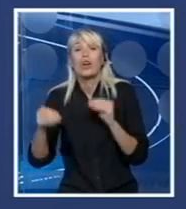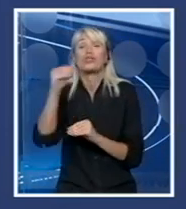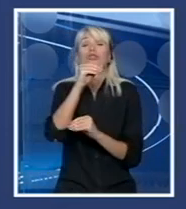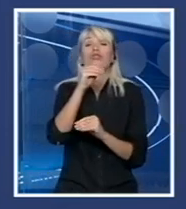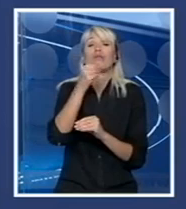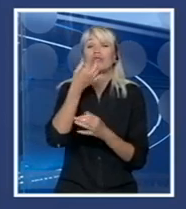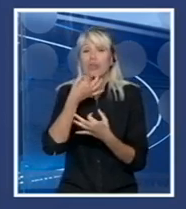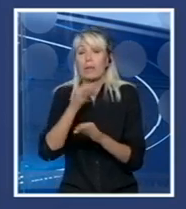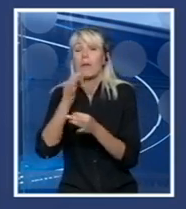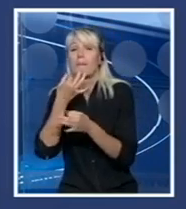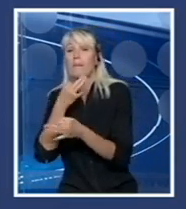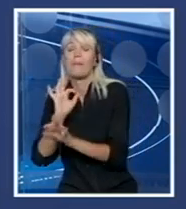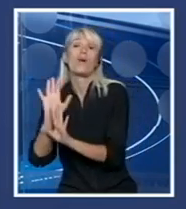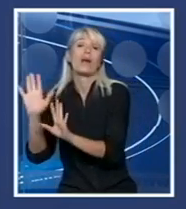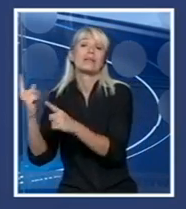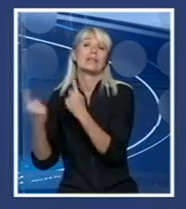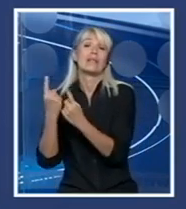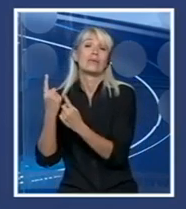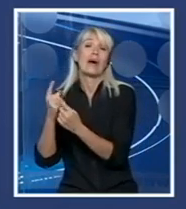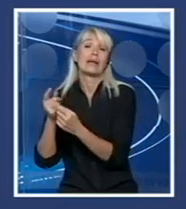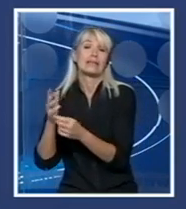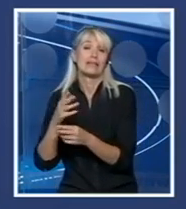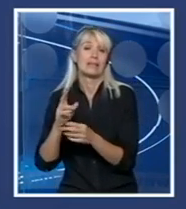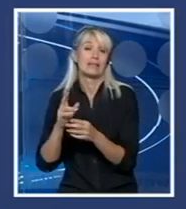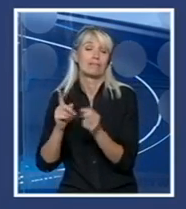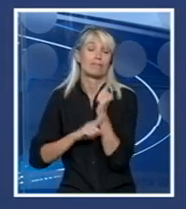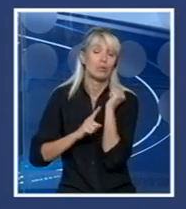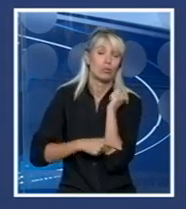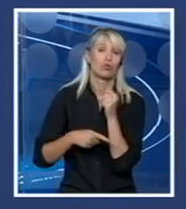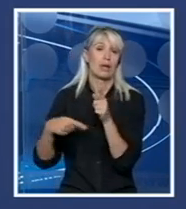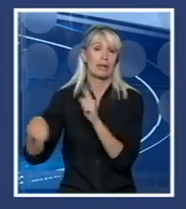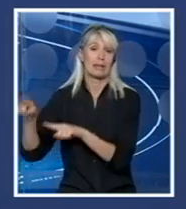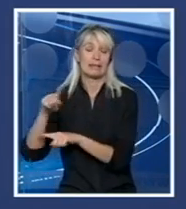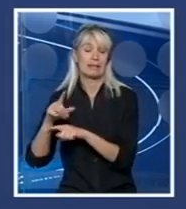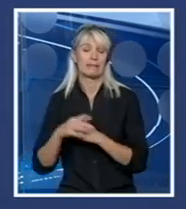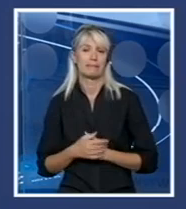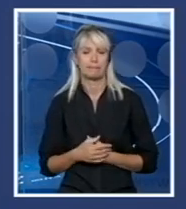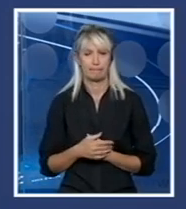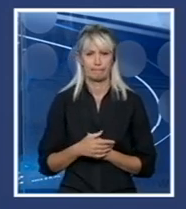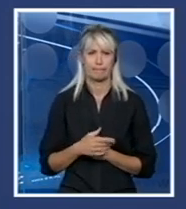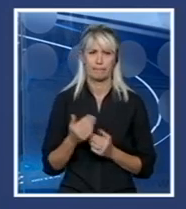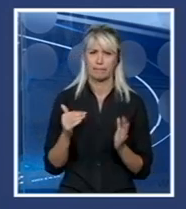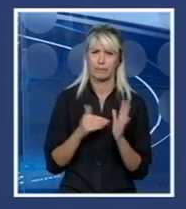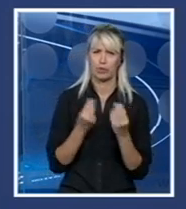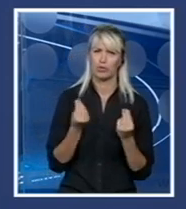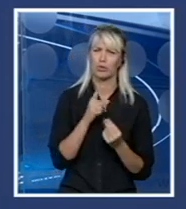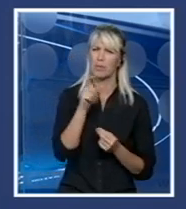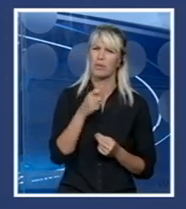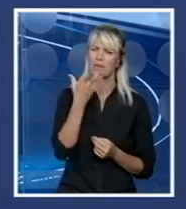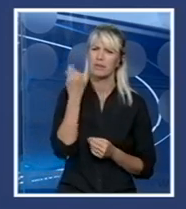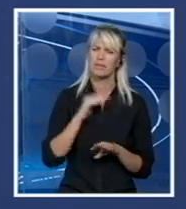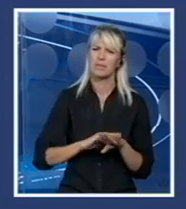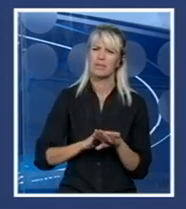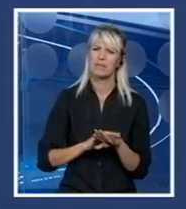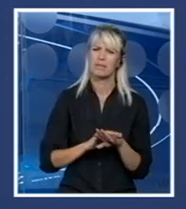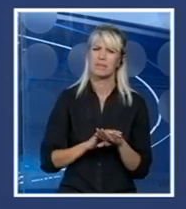roditeljima, neopterećujući nastavnike. I bilo je drugi pitanje, izvinjam se. Jeste, da li će roditelji lekari,